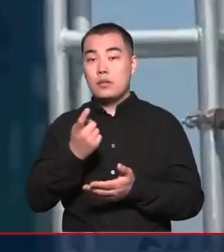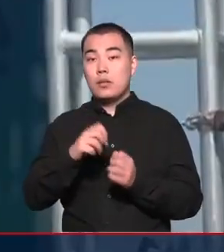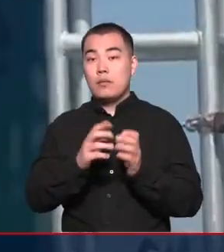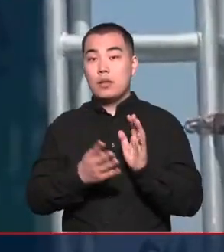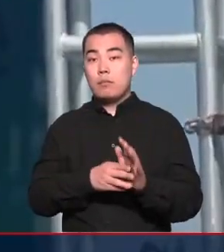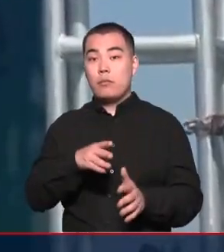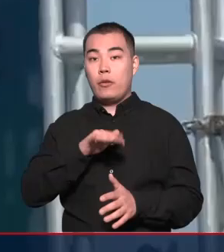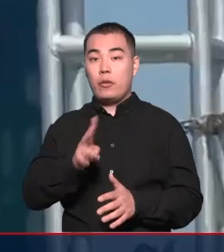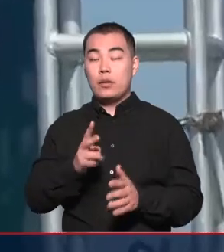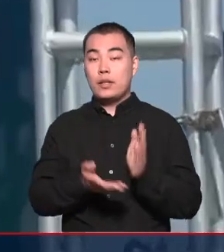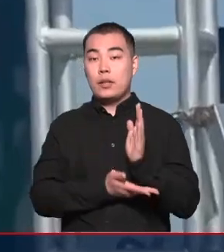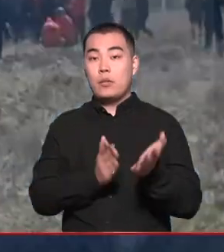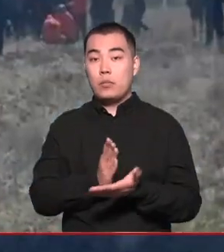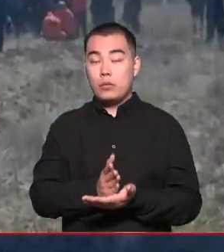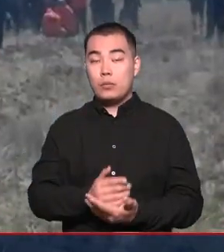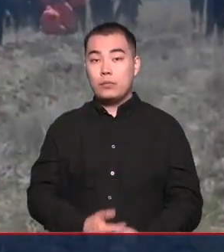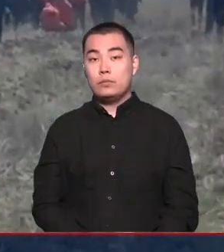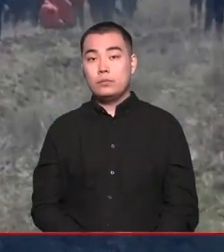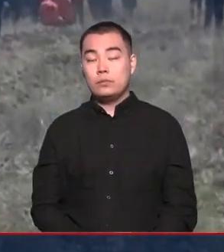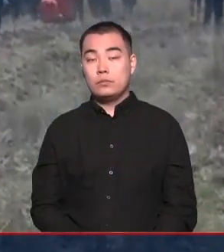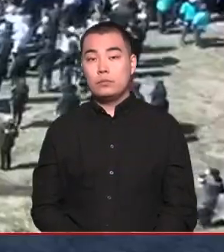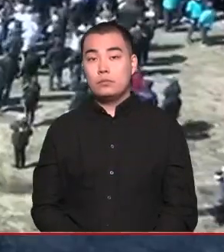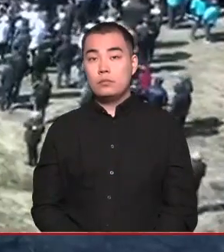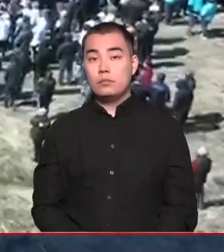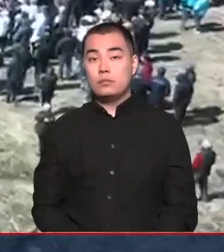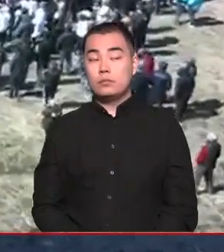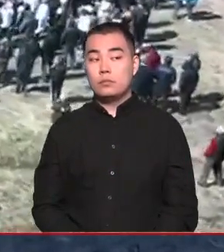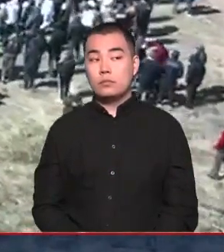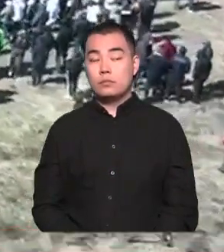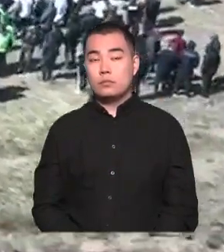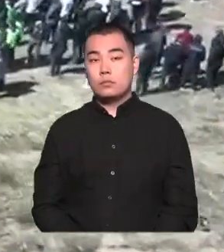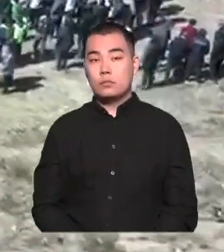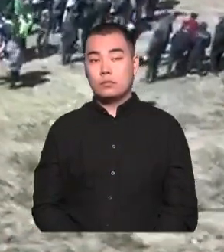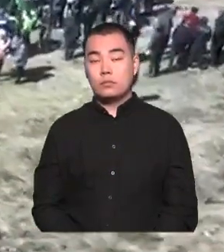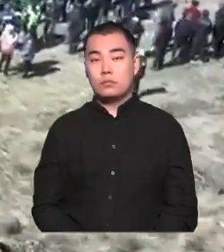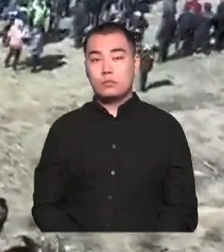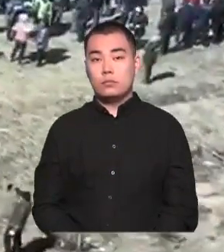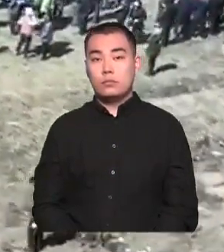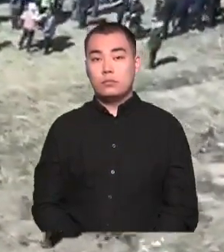119 миллионов сосен. Нурсулу Аубакирова, Динара Ербокызы, Жибек Жылы, область Абай.